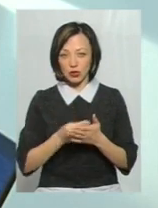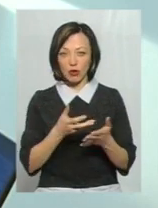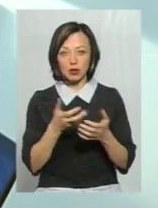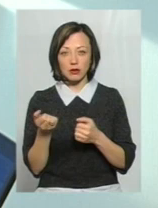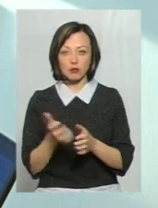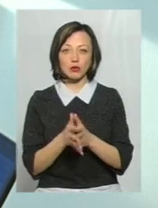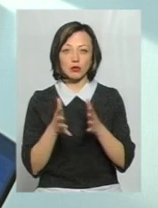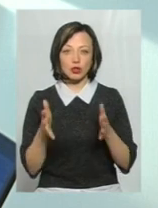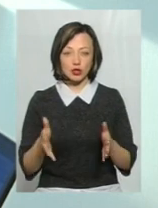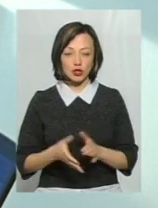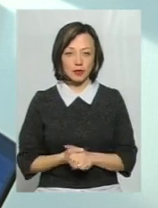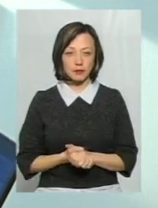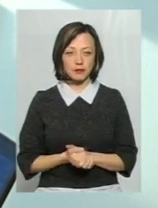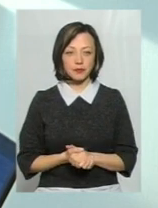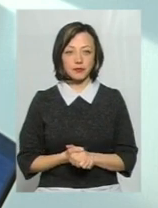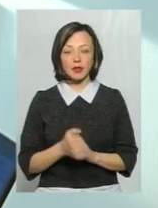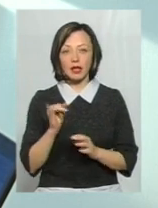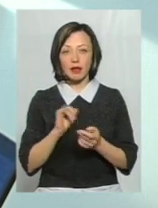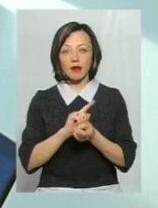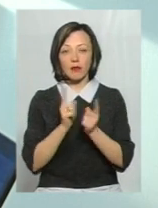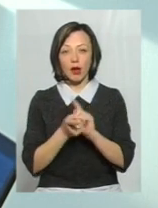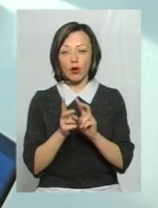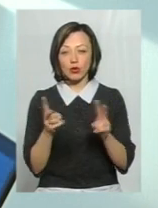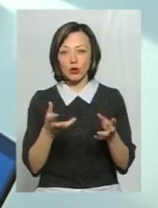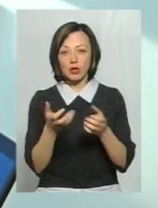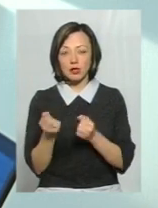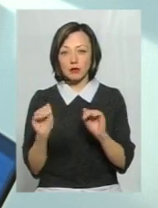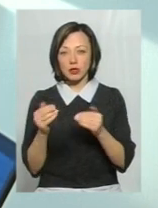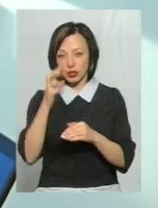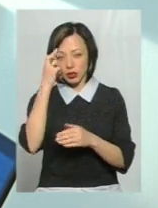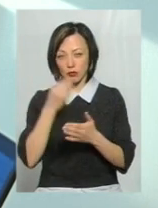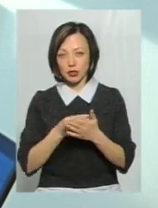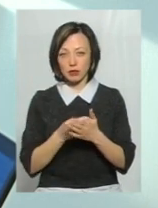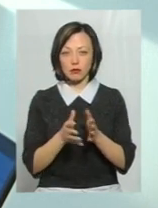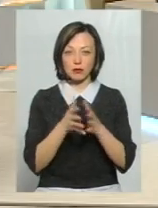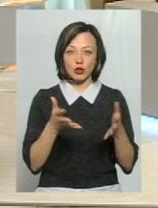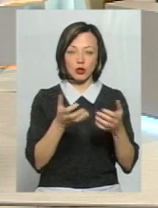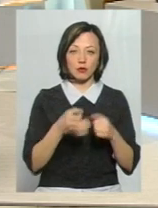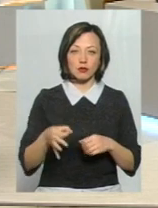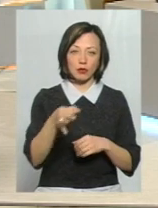одержав значно більше з державного бюджету. І наоборот, хто одержав менше з державного бюджету, більше